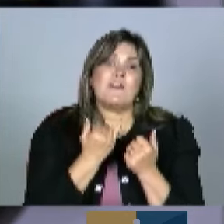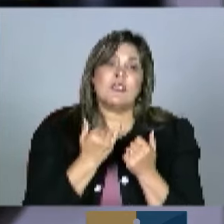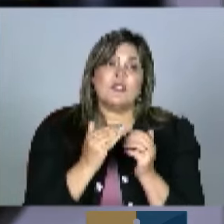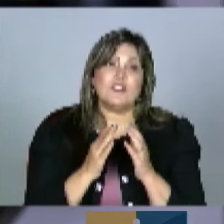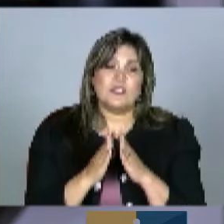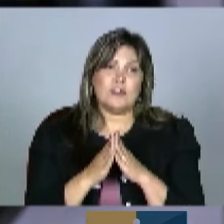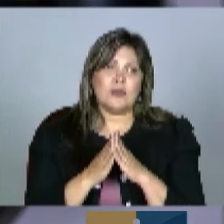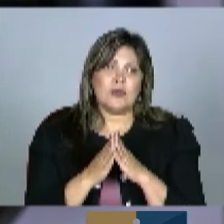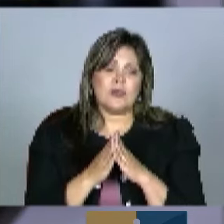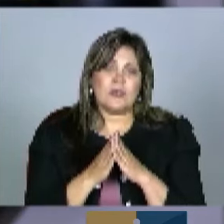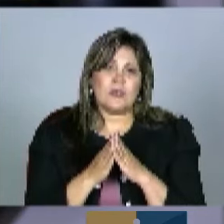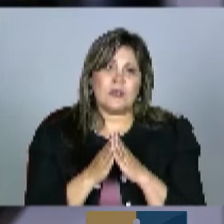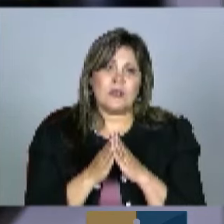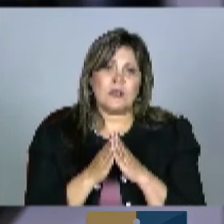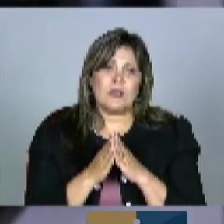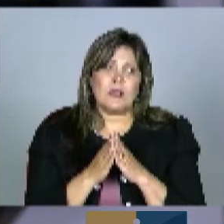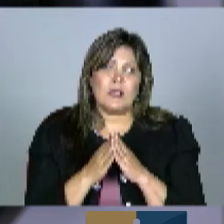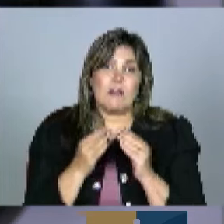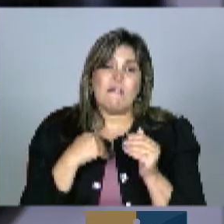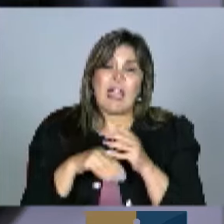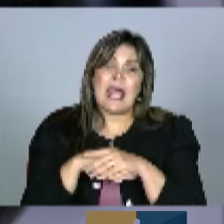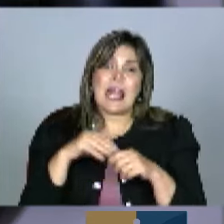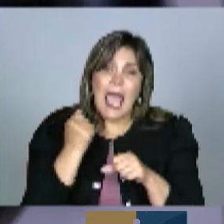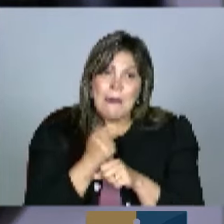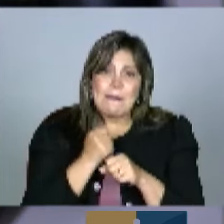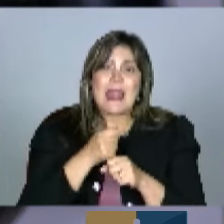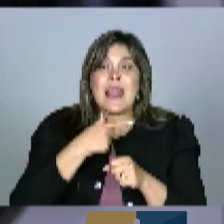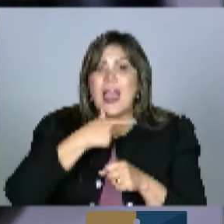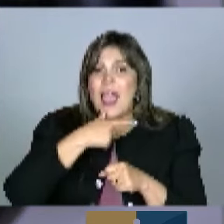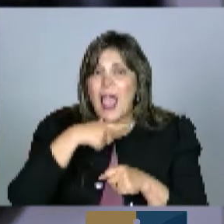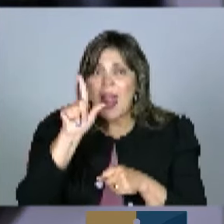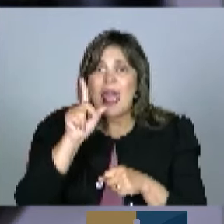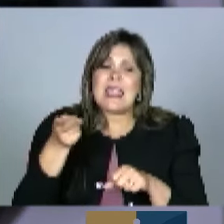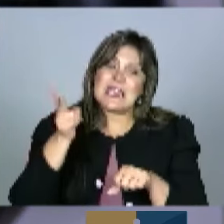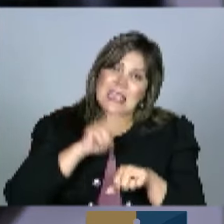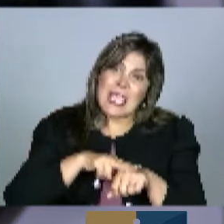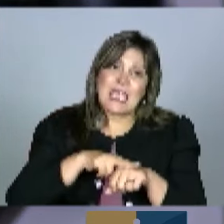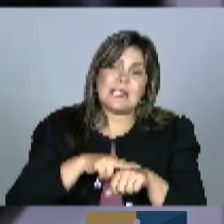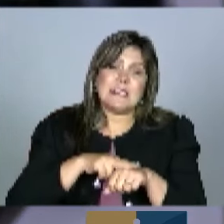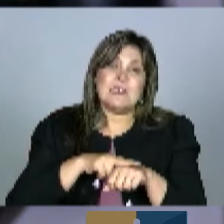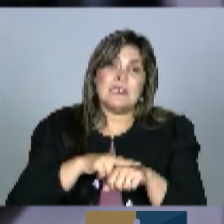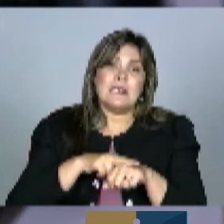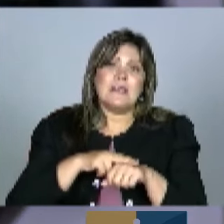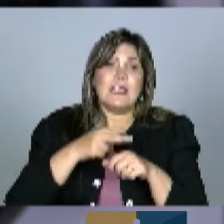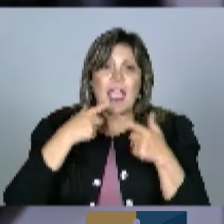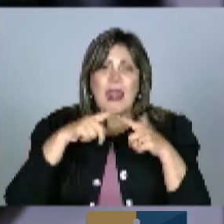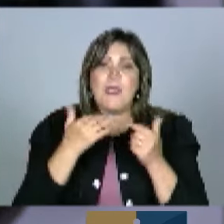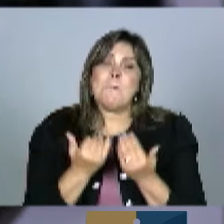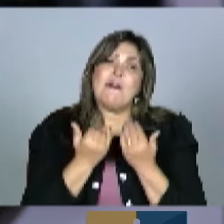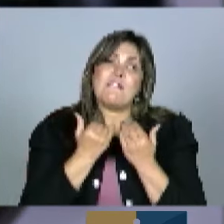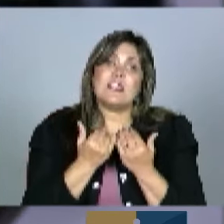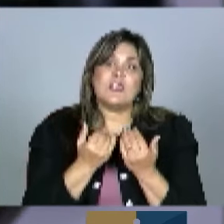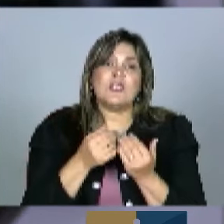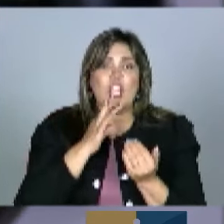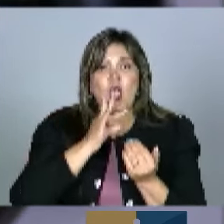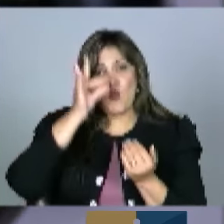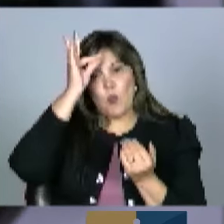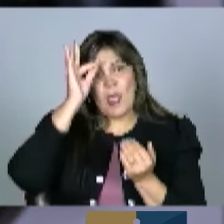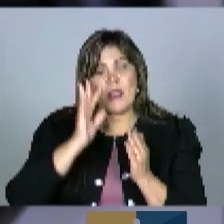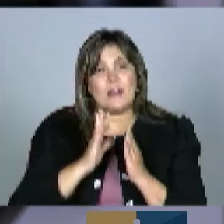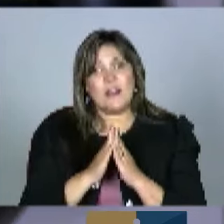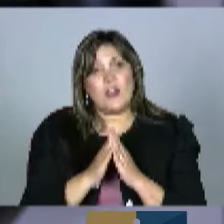تمام فانا عملت اعلان ثاني برض قبل الجلسه الاولانيه خالص وبعدين جيت علينه برده قال لك لم يستدل وقعدوا